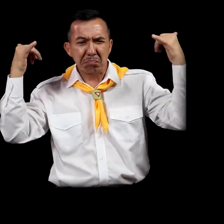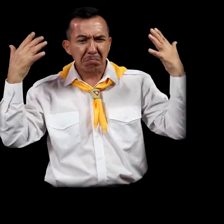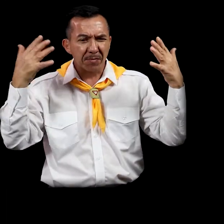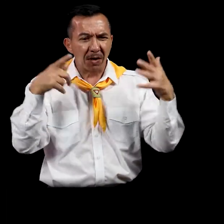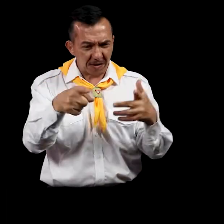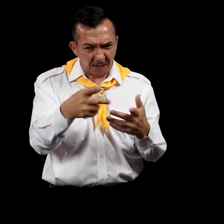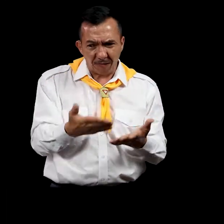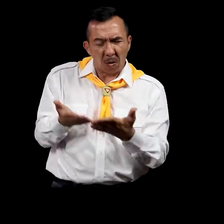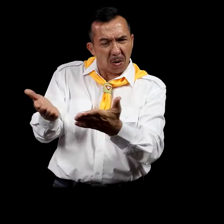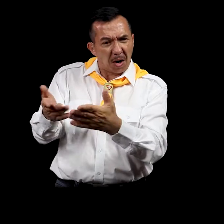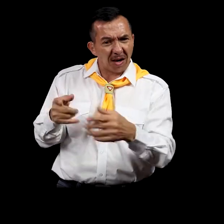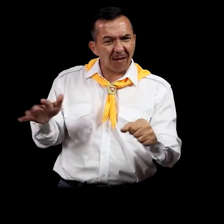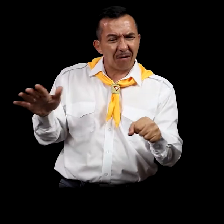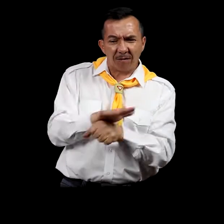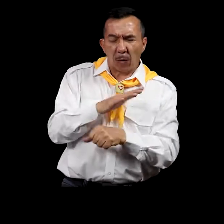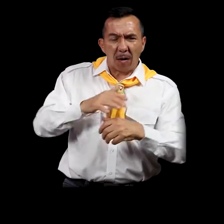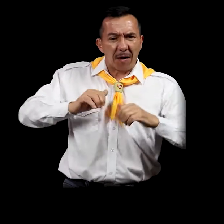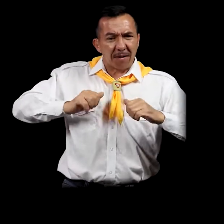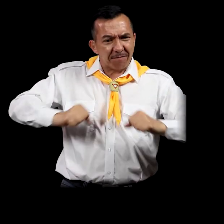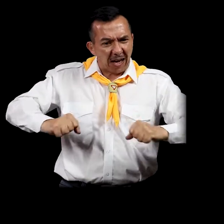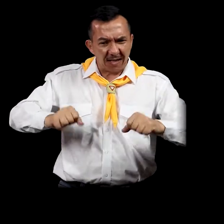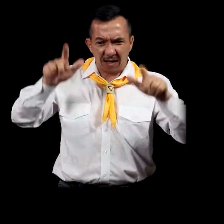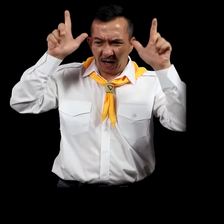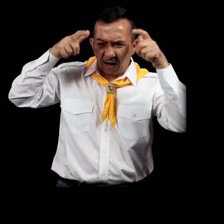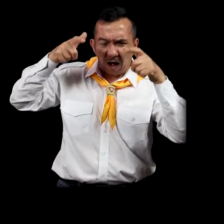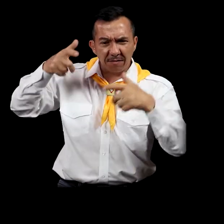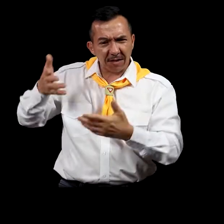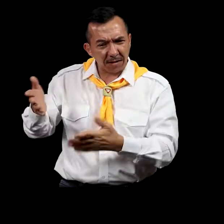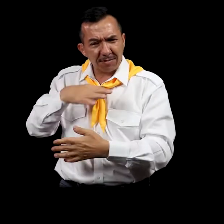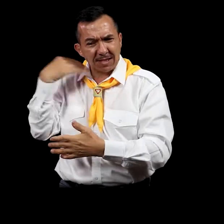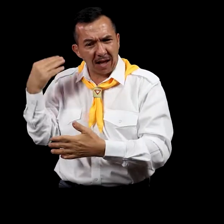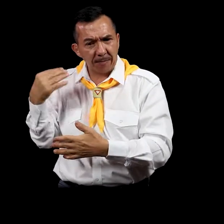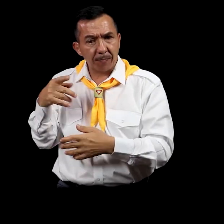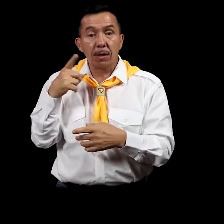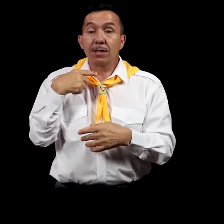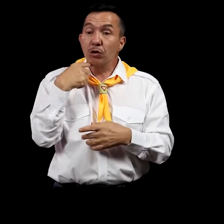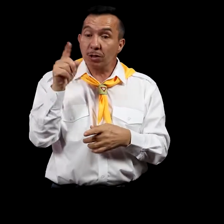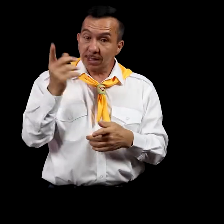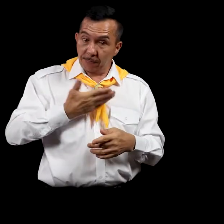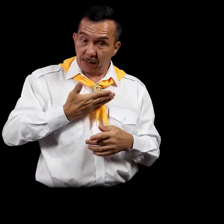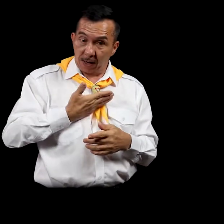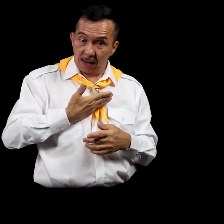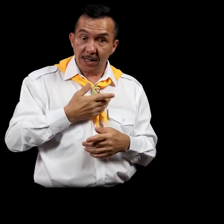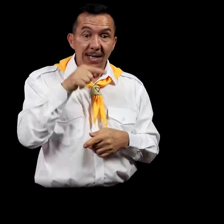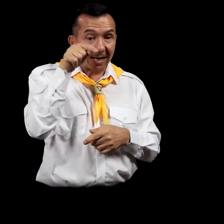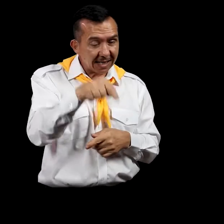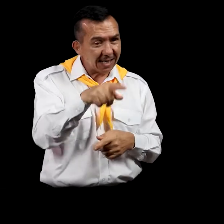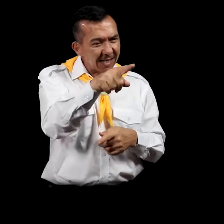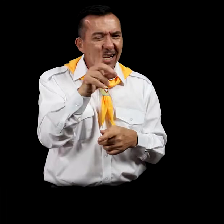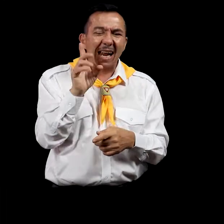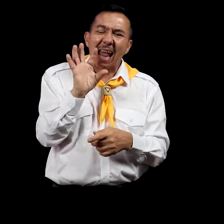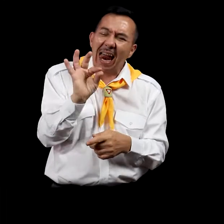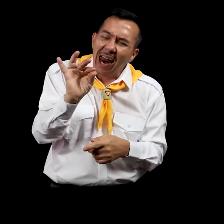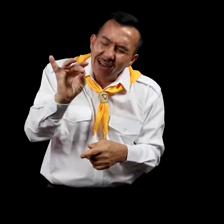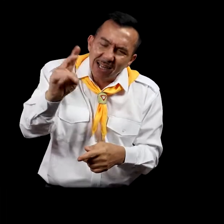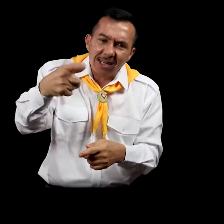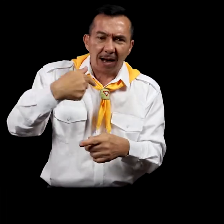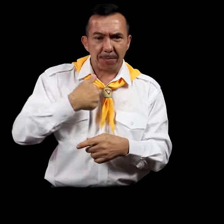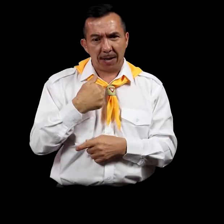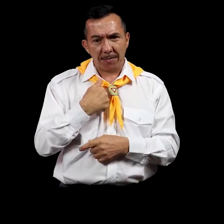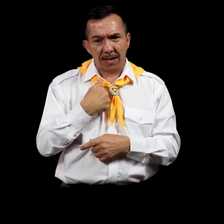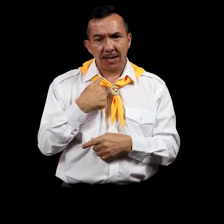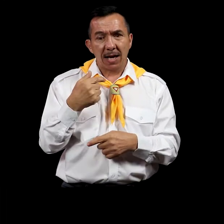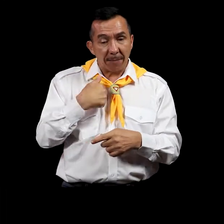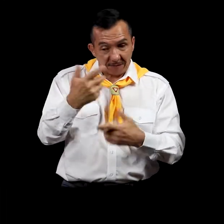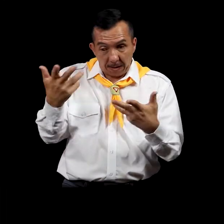u vir hom 'n vetgemaakte kalf geslag. Toe sê hy vir hom, kind, jy is altyd by my, en al